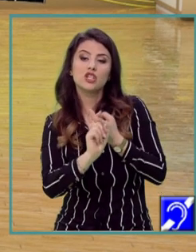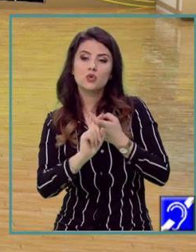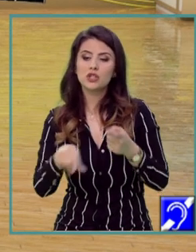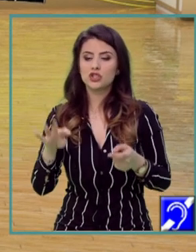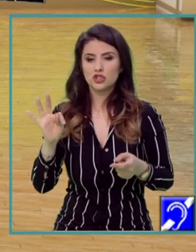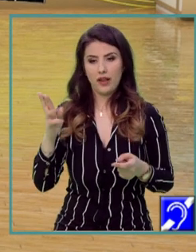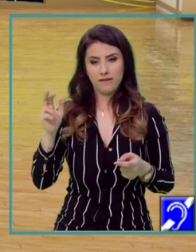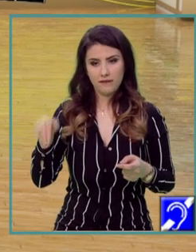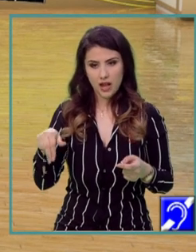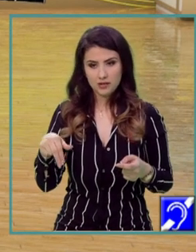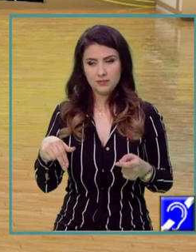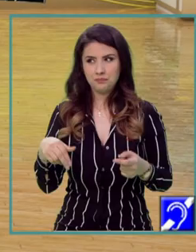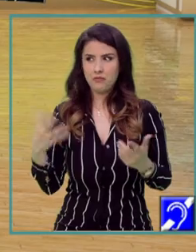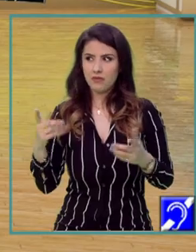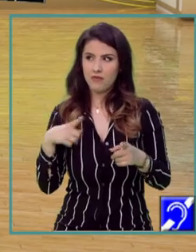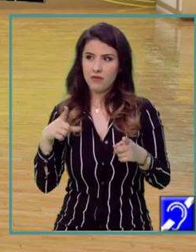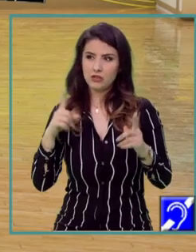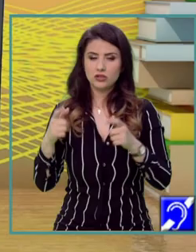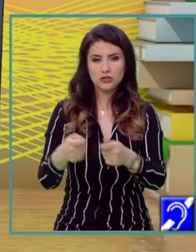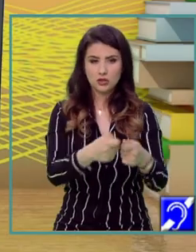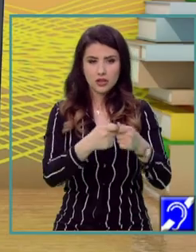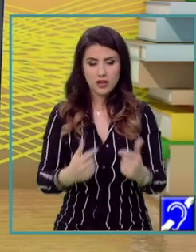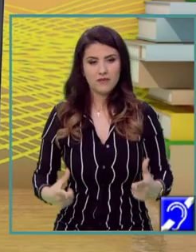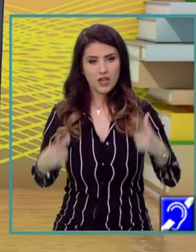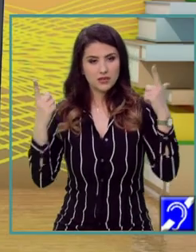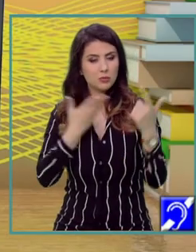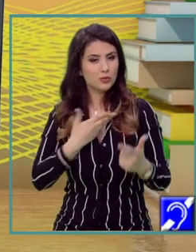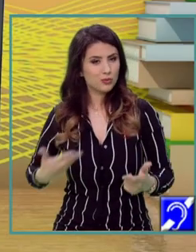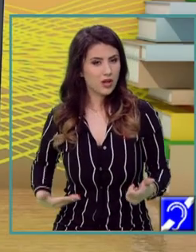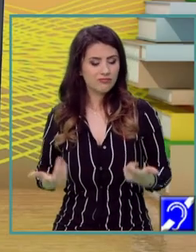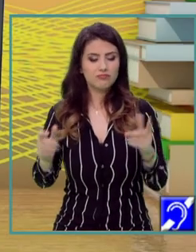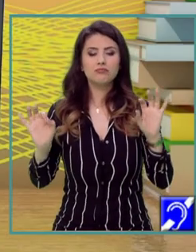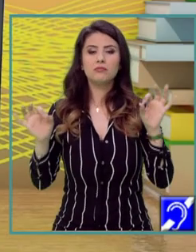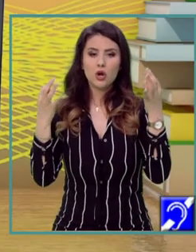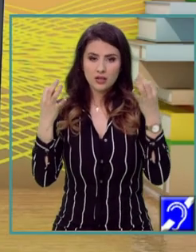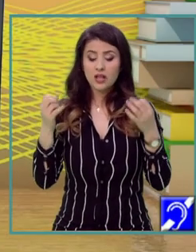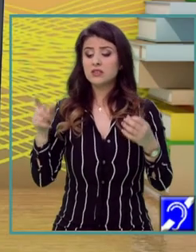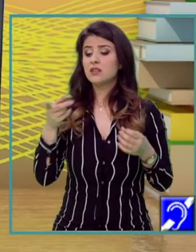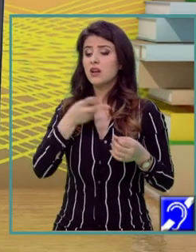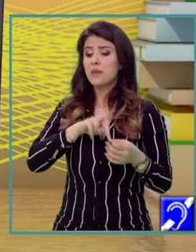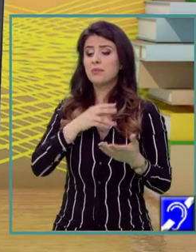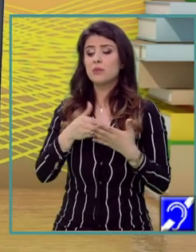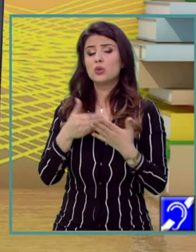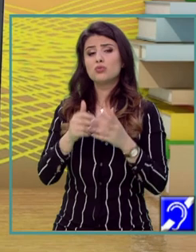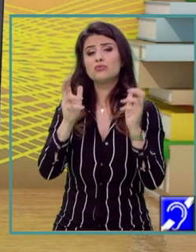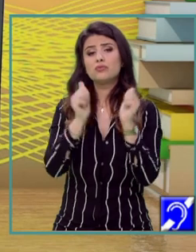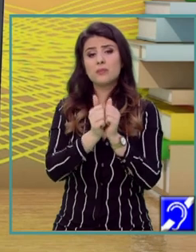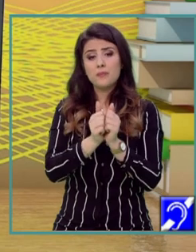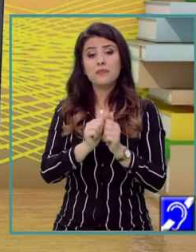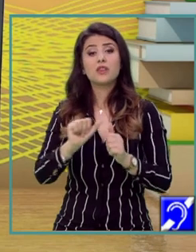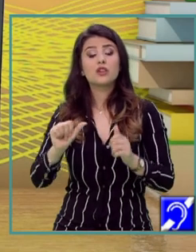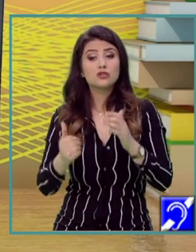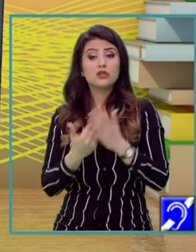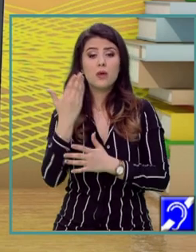care face parte din societatea bucureșteană monden reprezintă pentru cuplul Ștefan Ela începutul unei noi